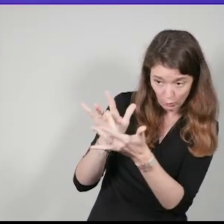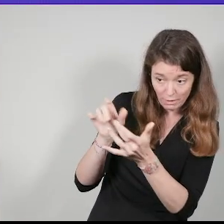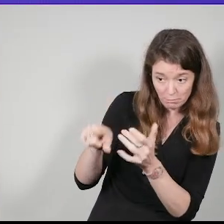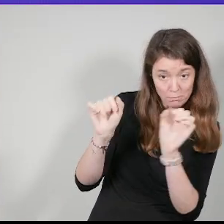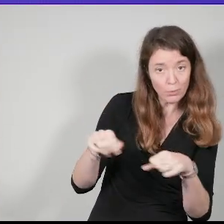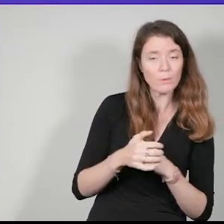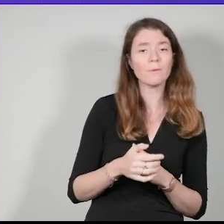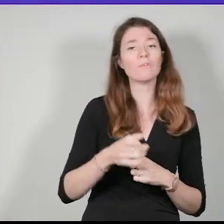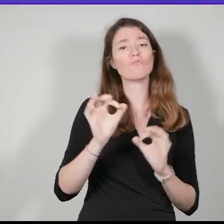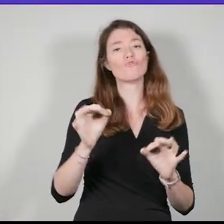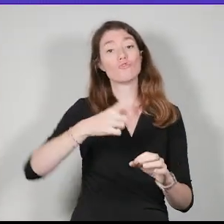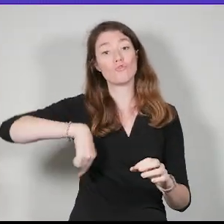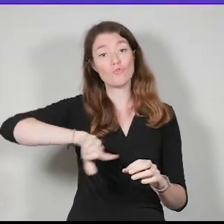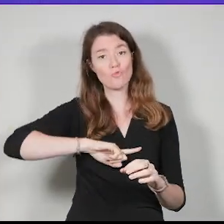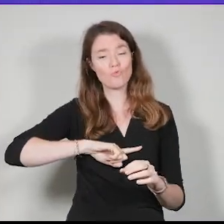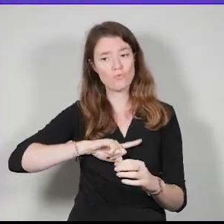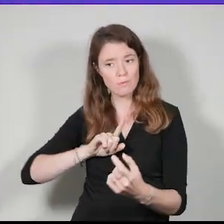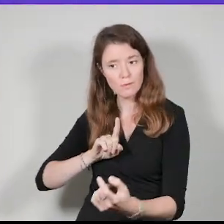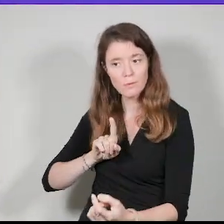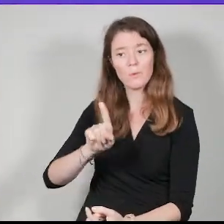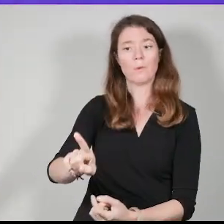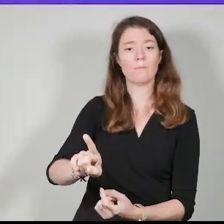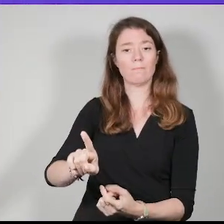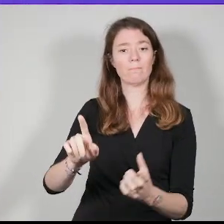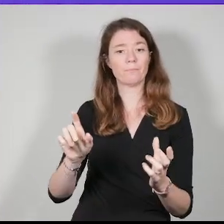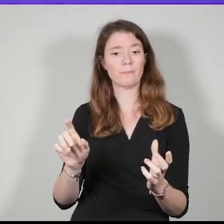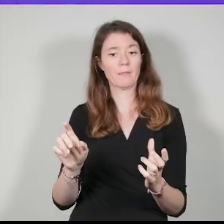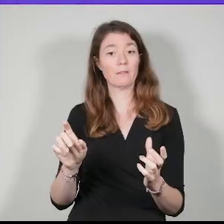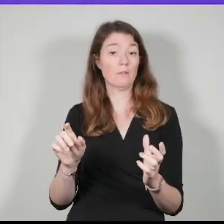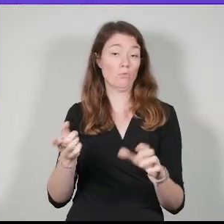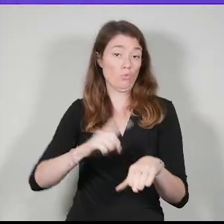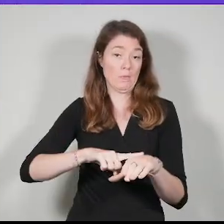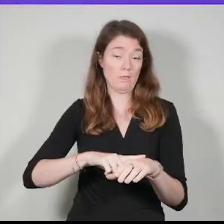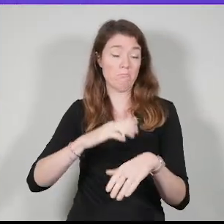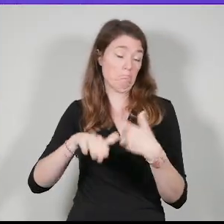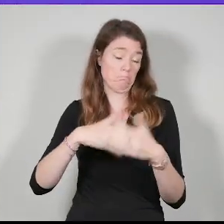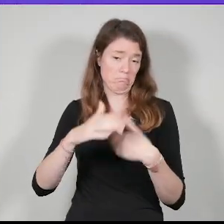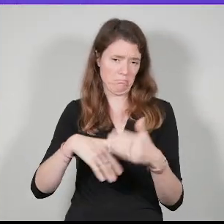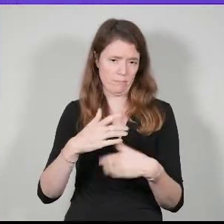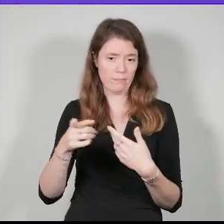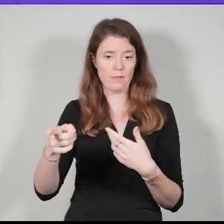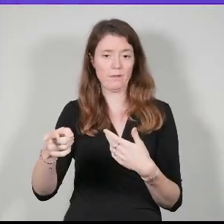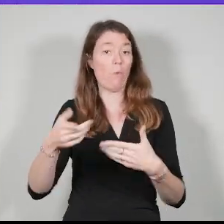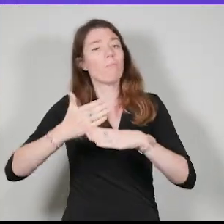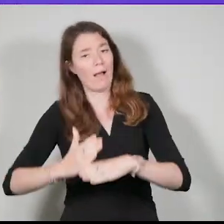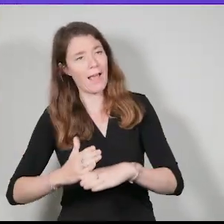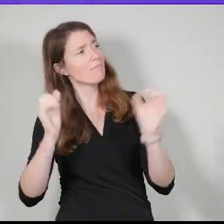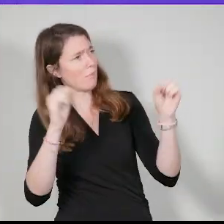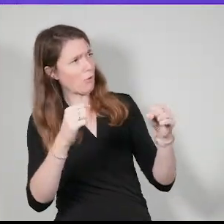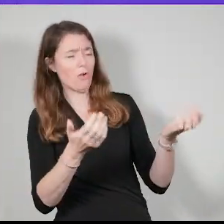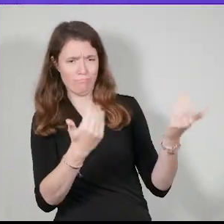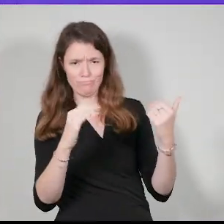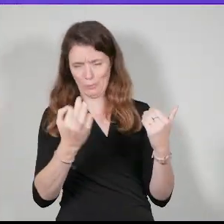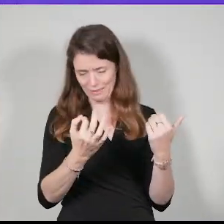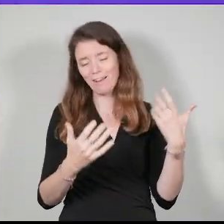c'est nous qui allons vers eux dès la prise de contact finalement, et puis ils vont... Du coup, ils sont prêts, ils ont donné leur accord. Et